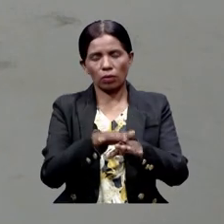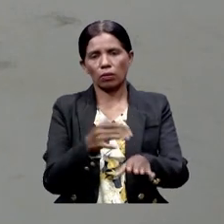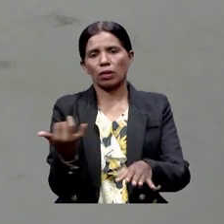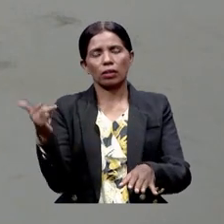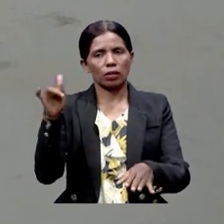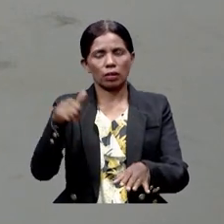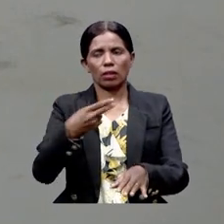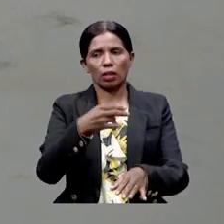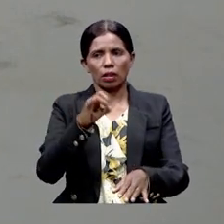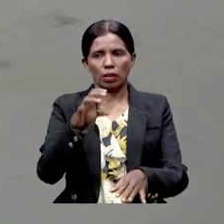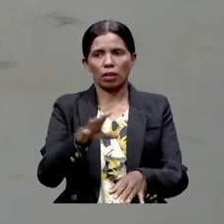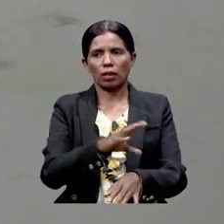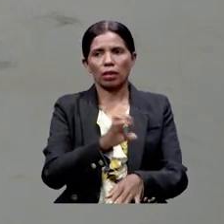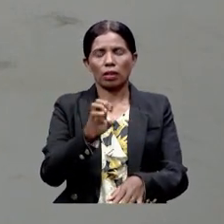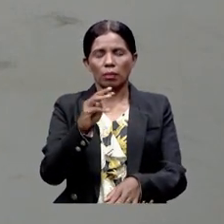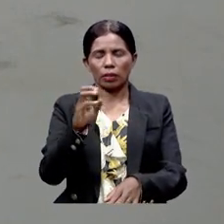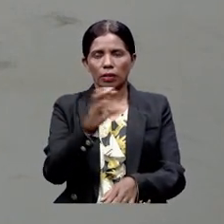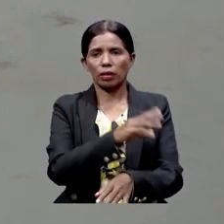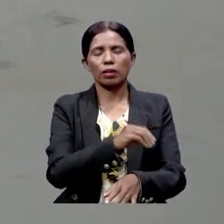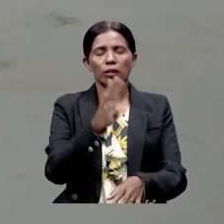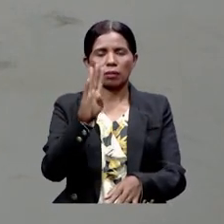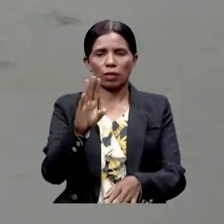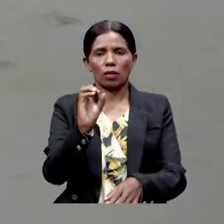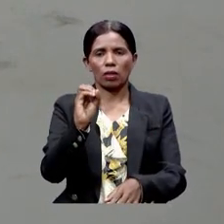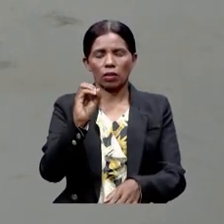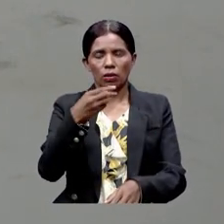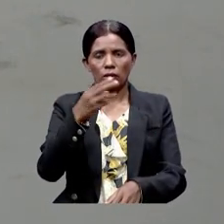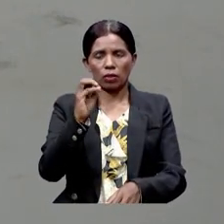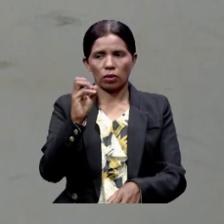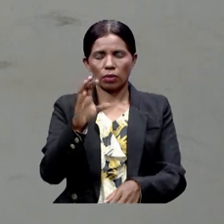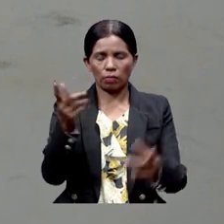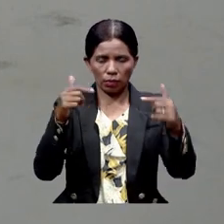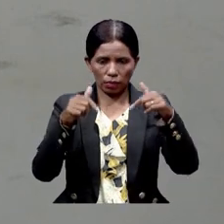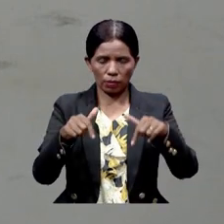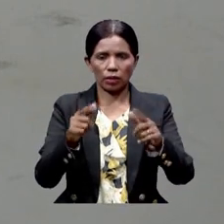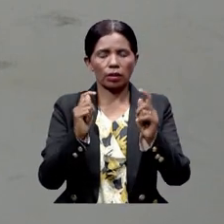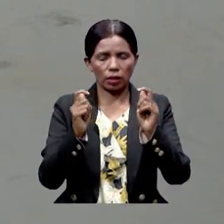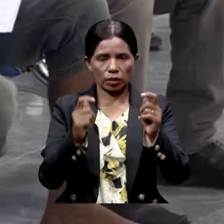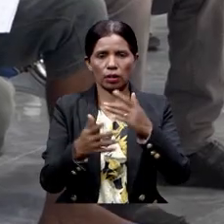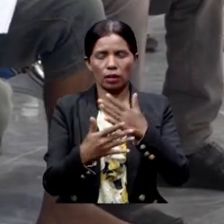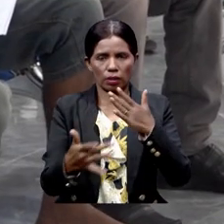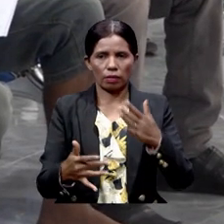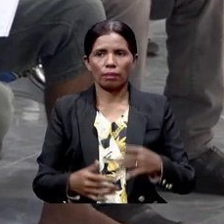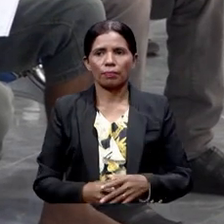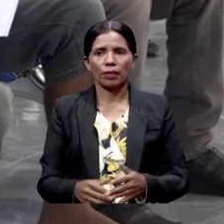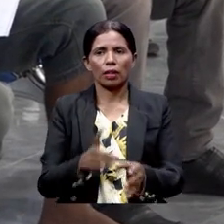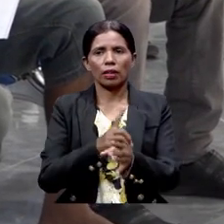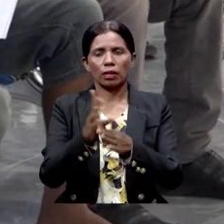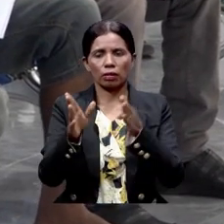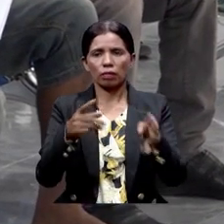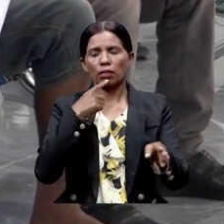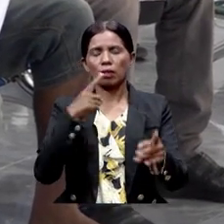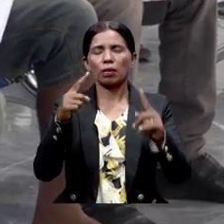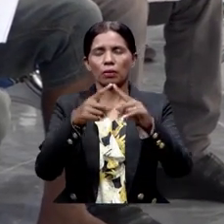san hepatitis B, sifilis, gonorea, sirne, nia bele halo mai halo testu hoit. Diretor ne hateten tu